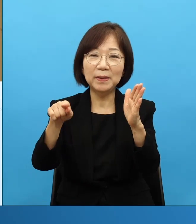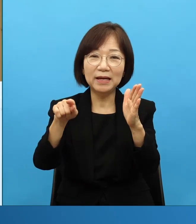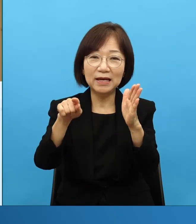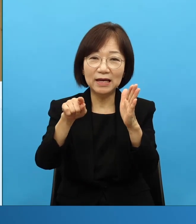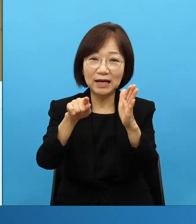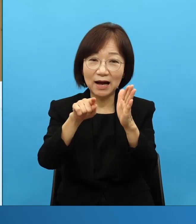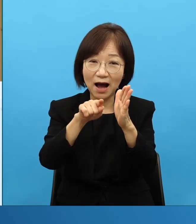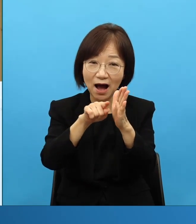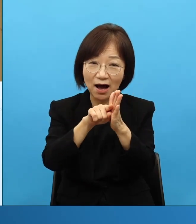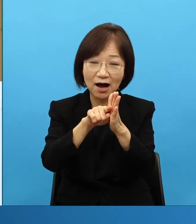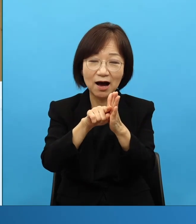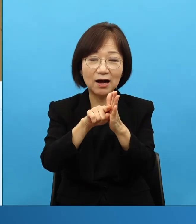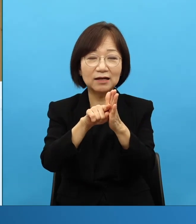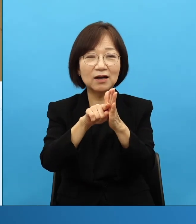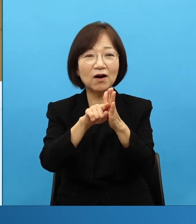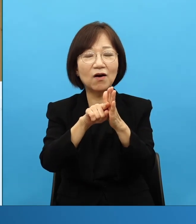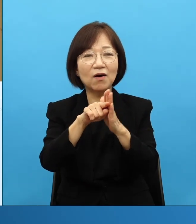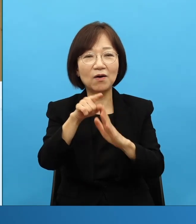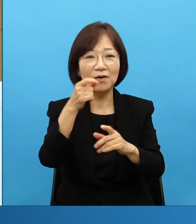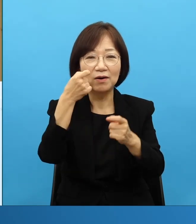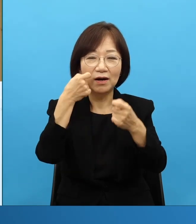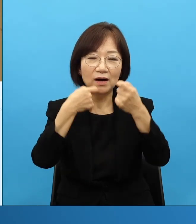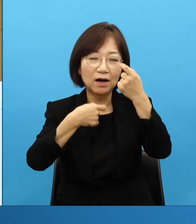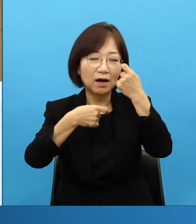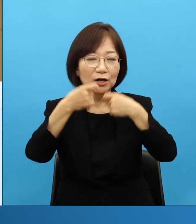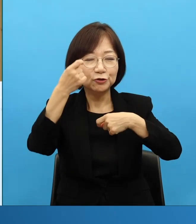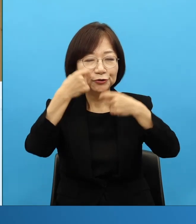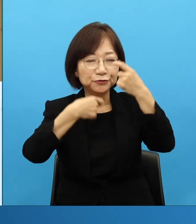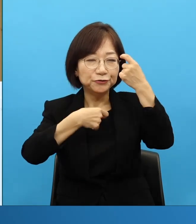이노래 위하여